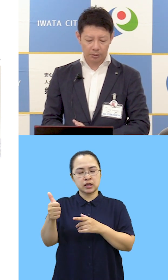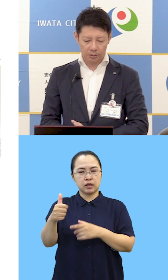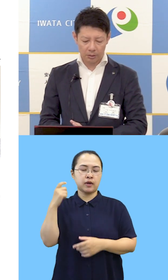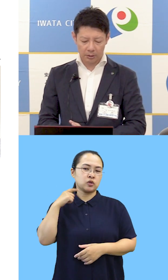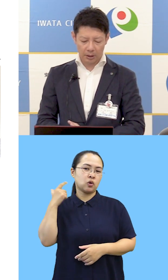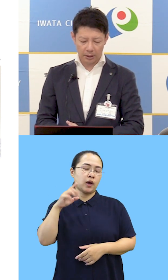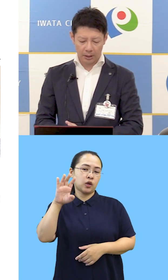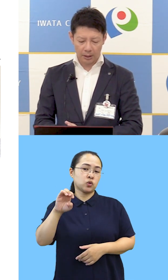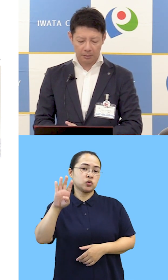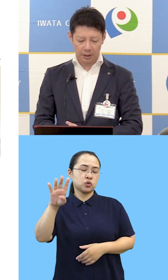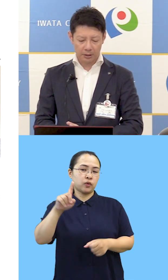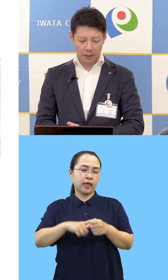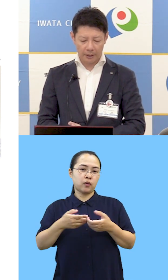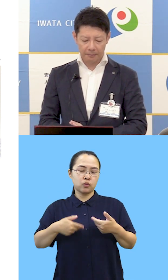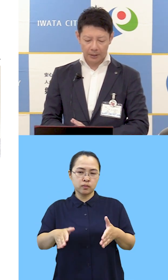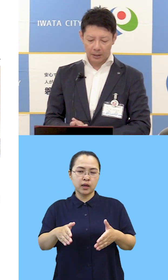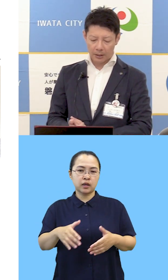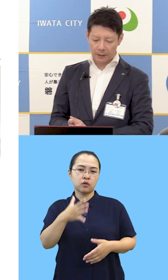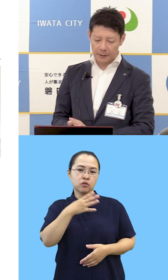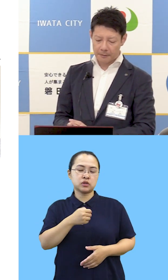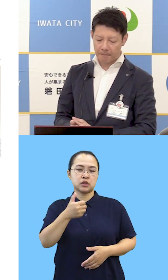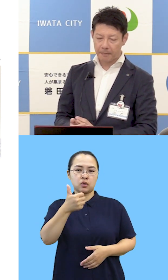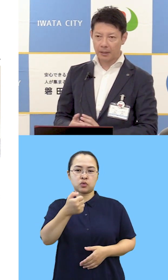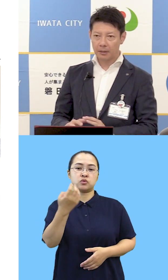れの54歳でありまして、